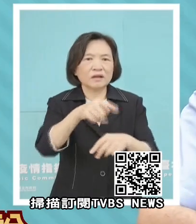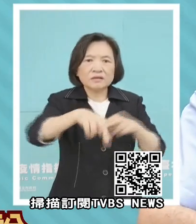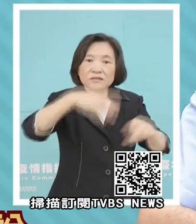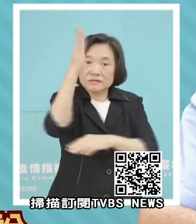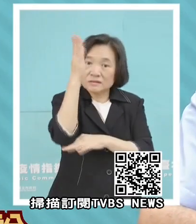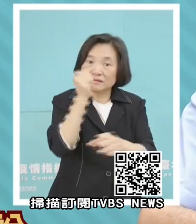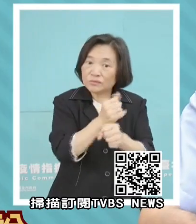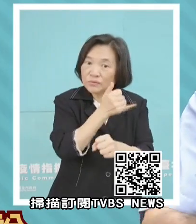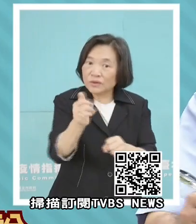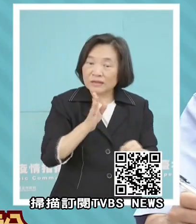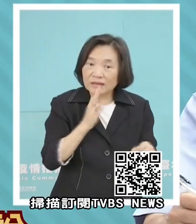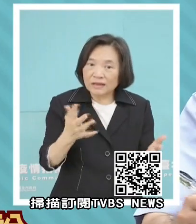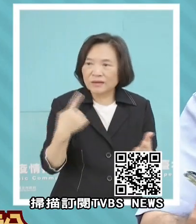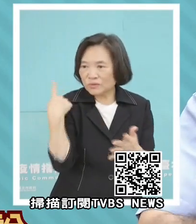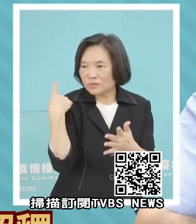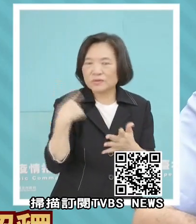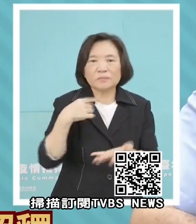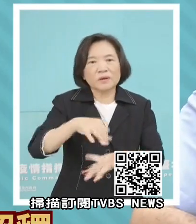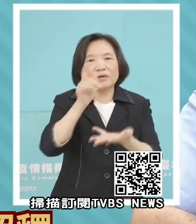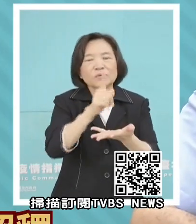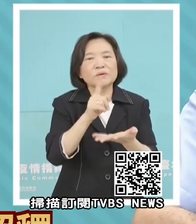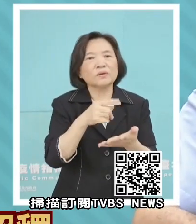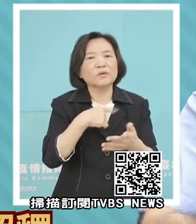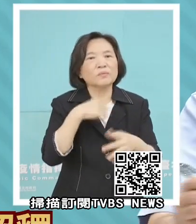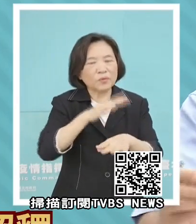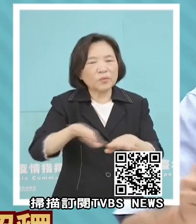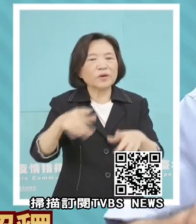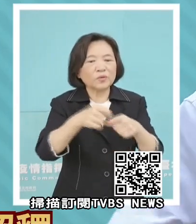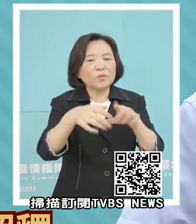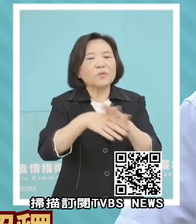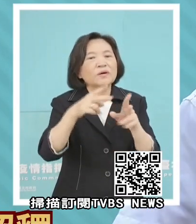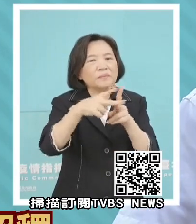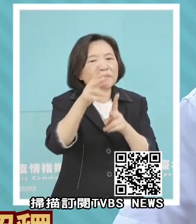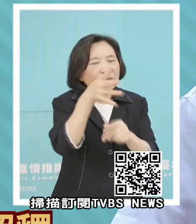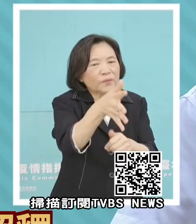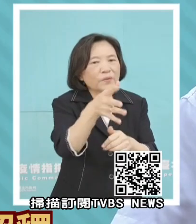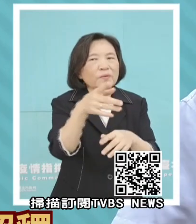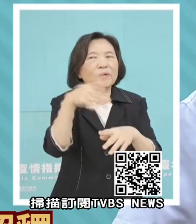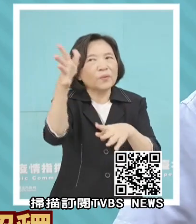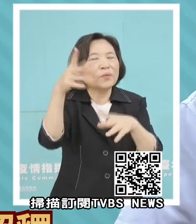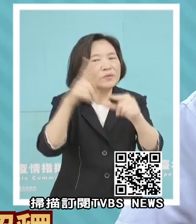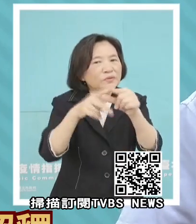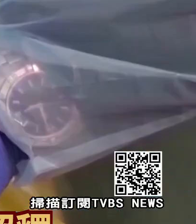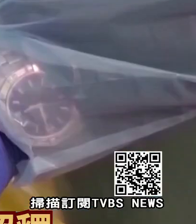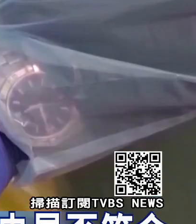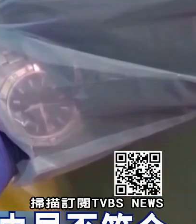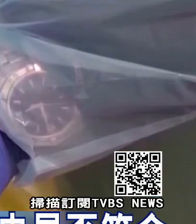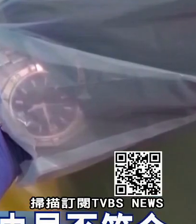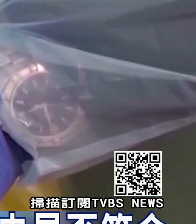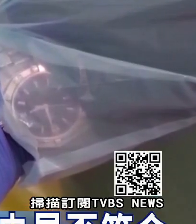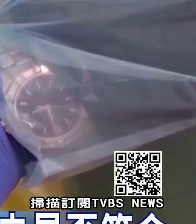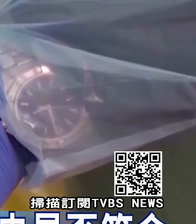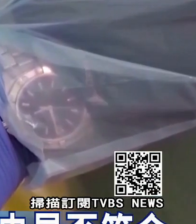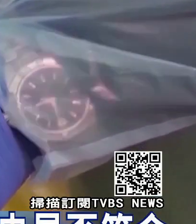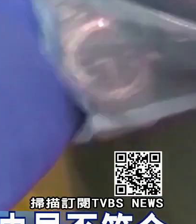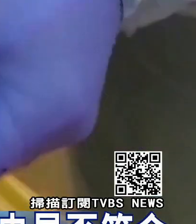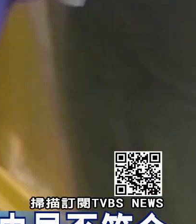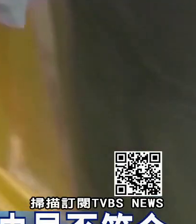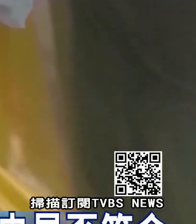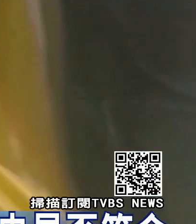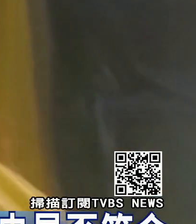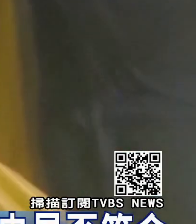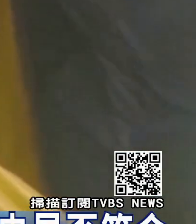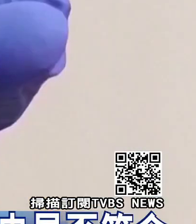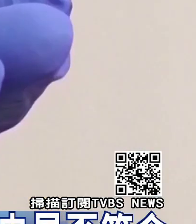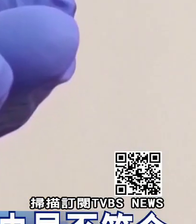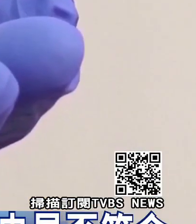事情我们昨天有提过，我们会行文请中央来试试。 北市府也回应，五月份共配